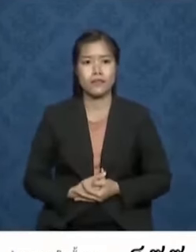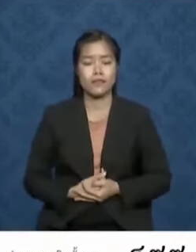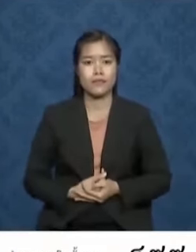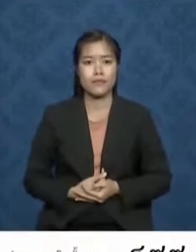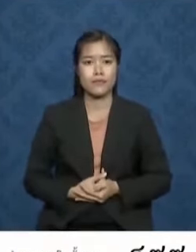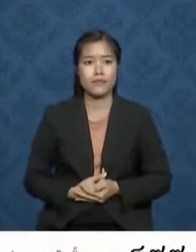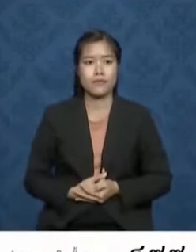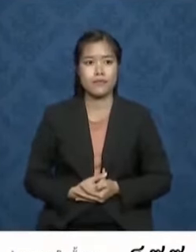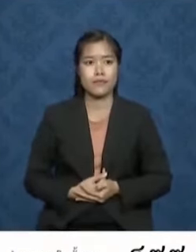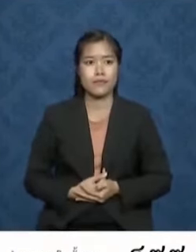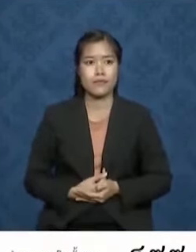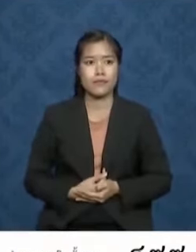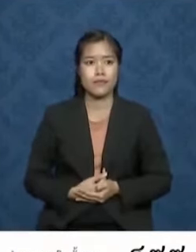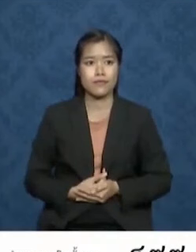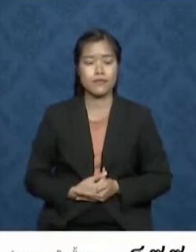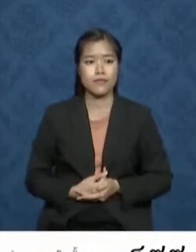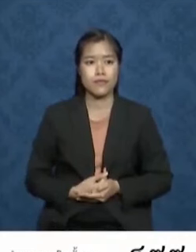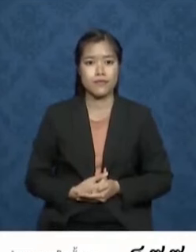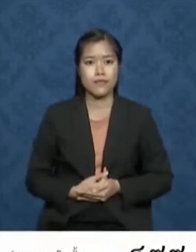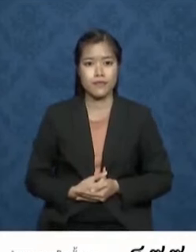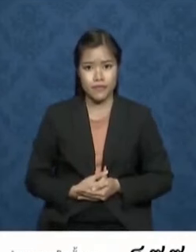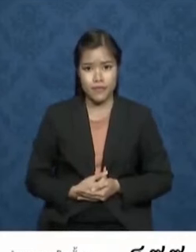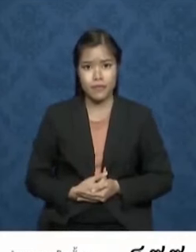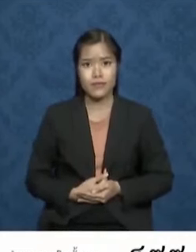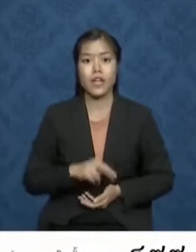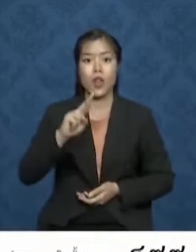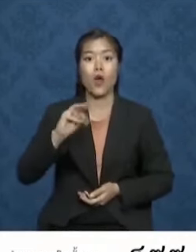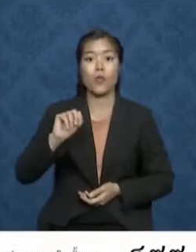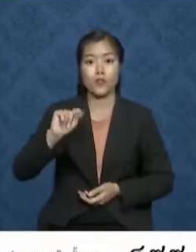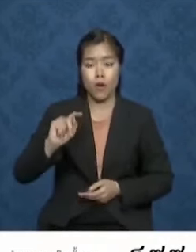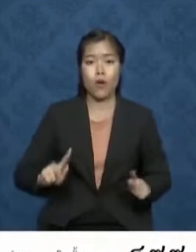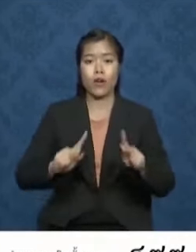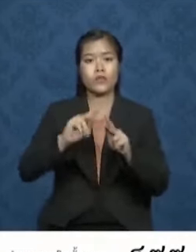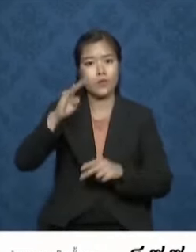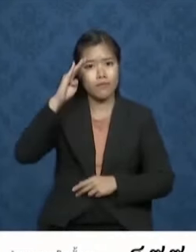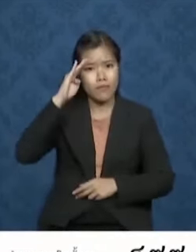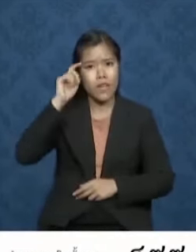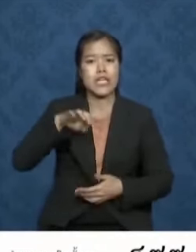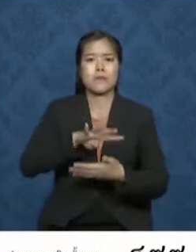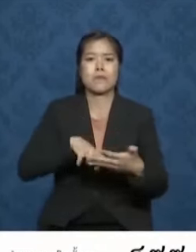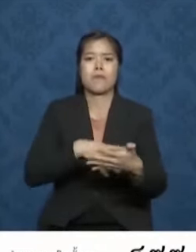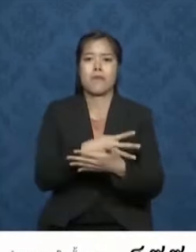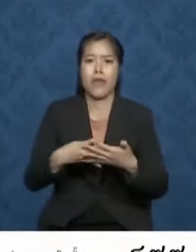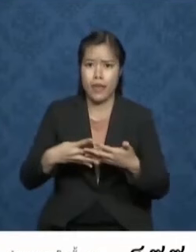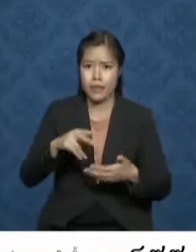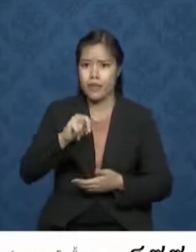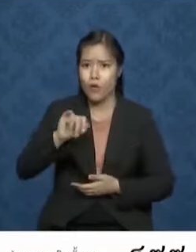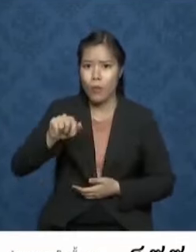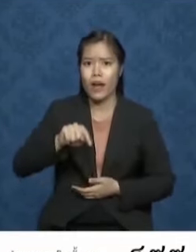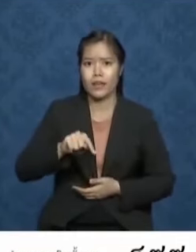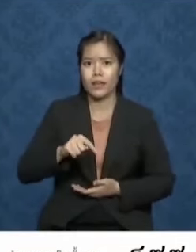โมงท่านสุทินในฐานะรัฐมนตรีว่าการกระทรวงกลาโหมท่านต้องมีนโยบายที่นำไปสู่เป้าหมายครับไม่